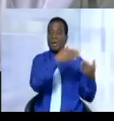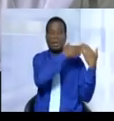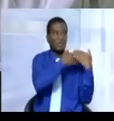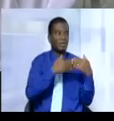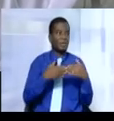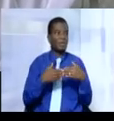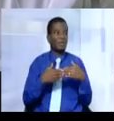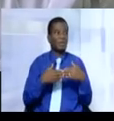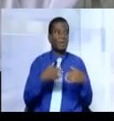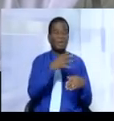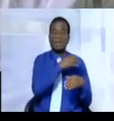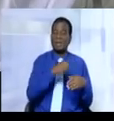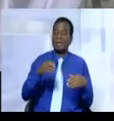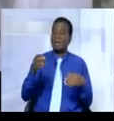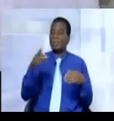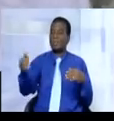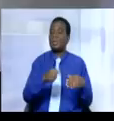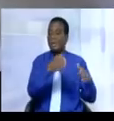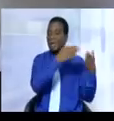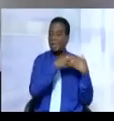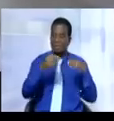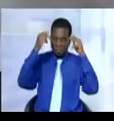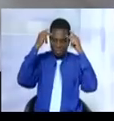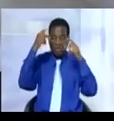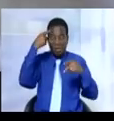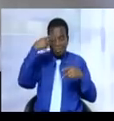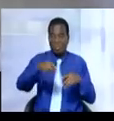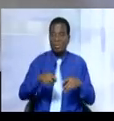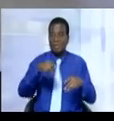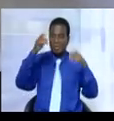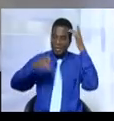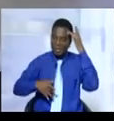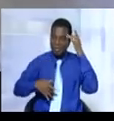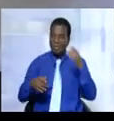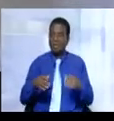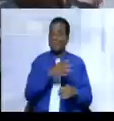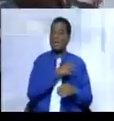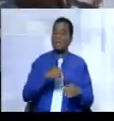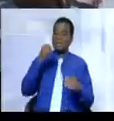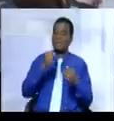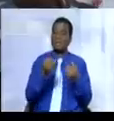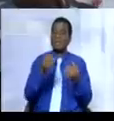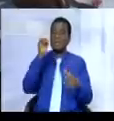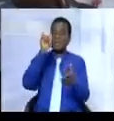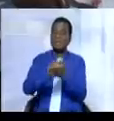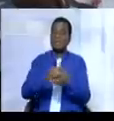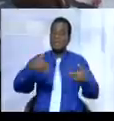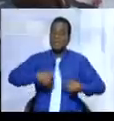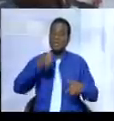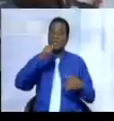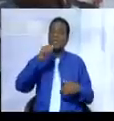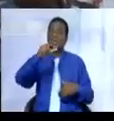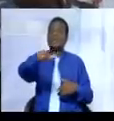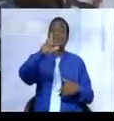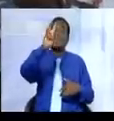La prise en charge reste donc une préoccupation pour les insuffisants rénaux. C'est le cas de cette jeune fille de 26 ans qui